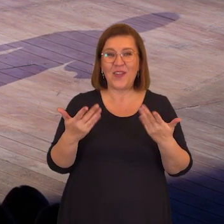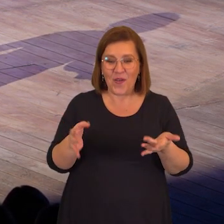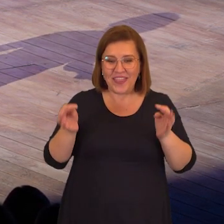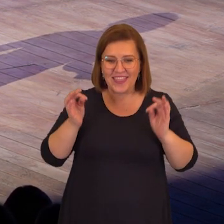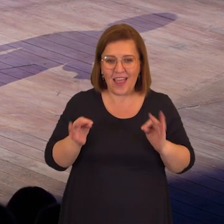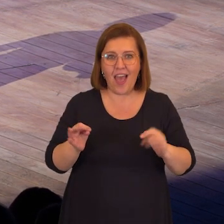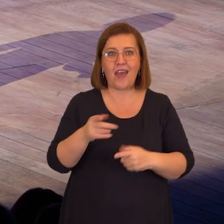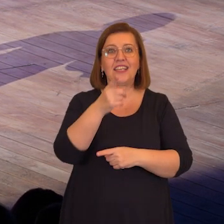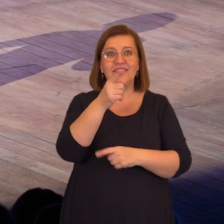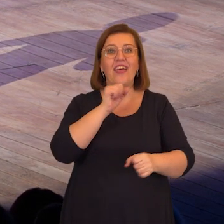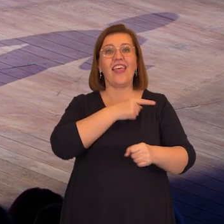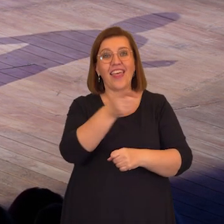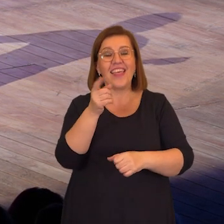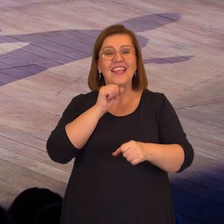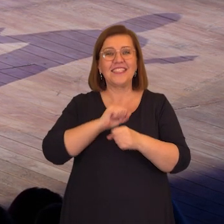W ten sposób staliście się...